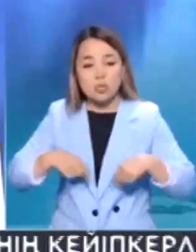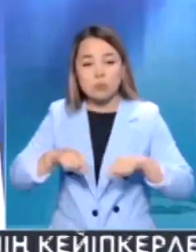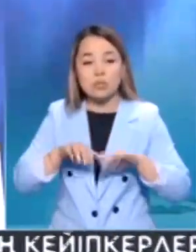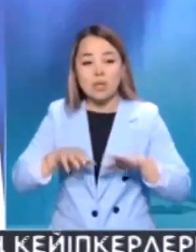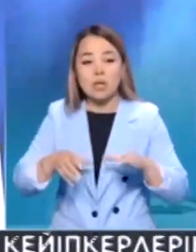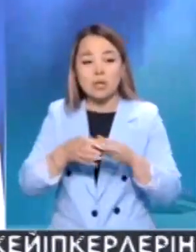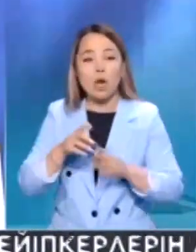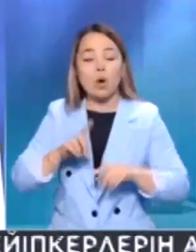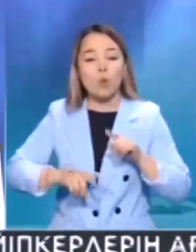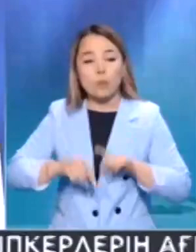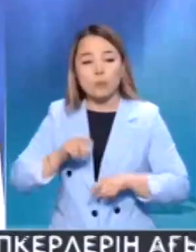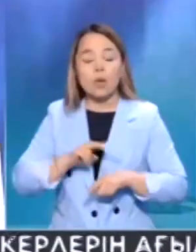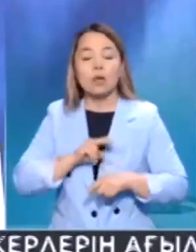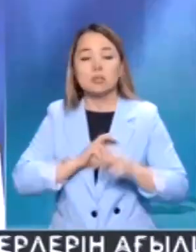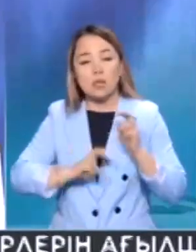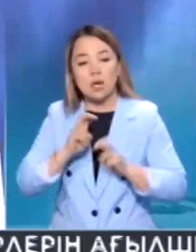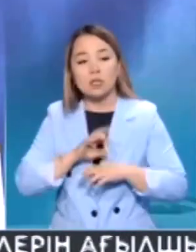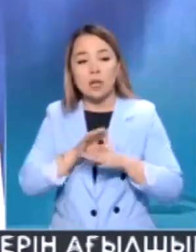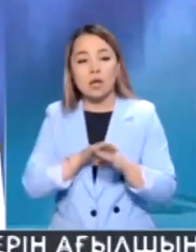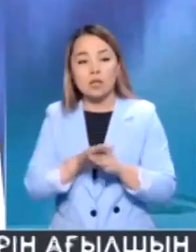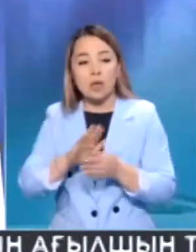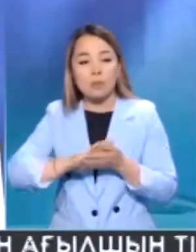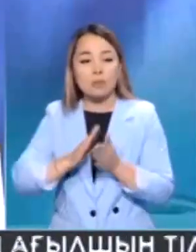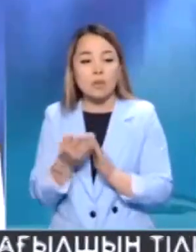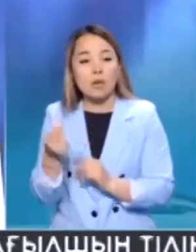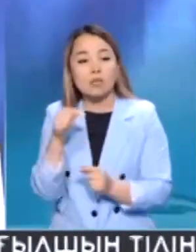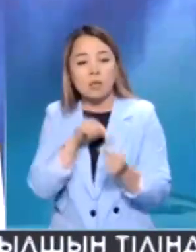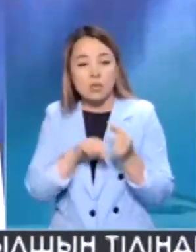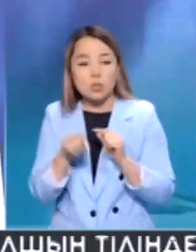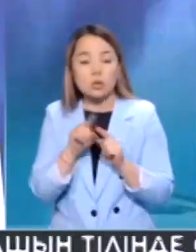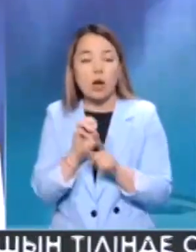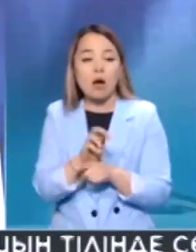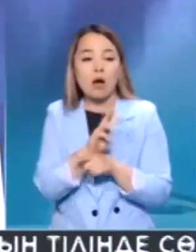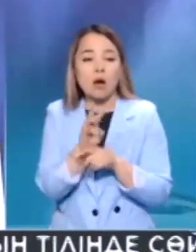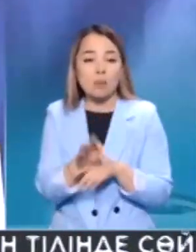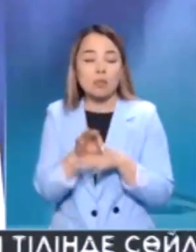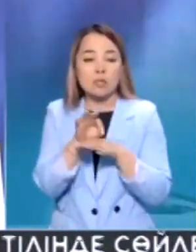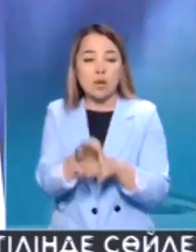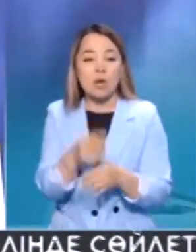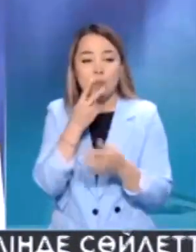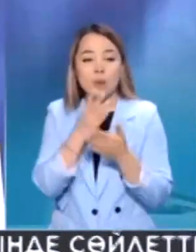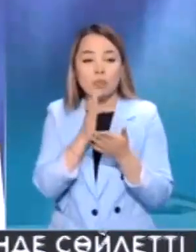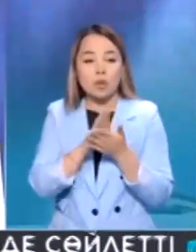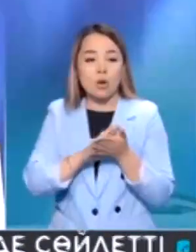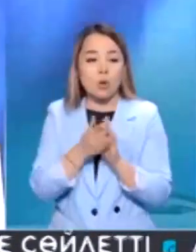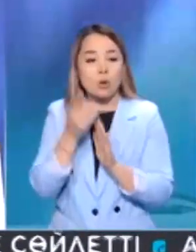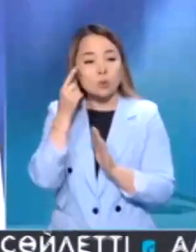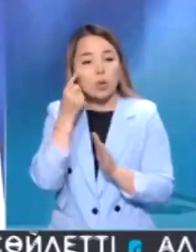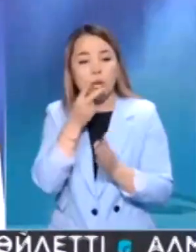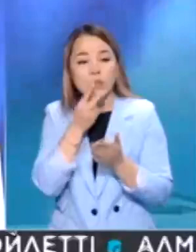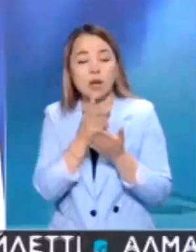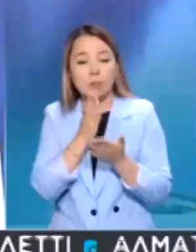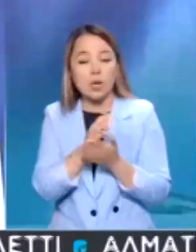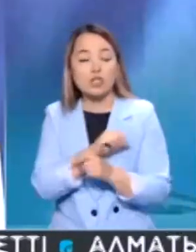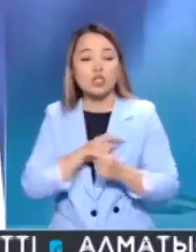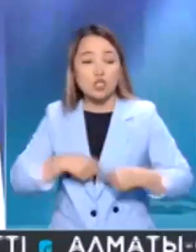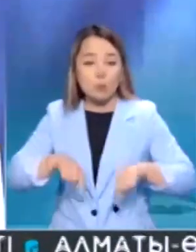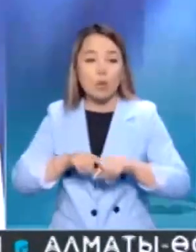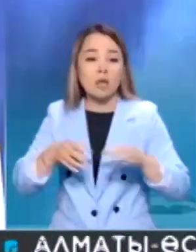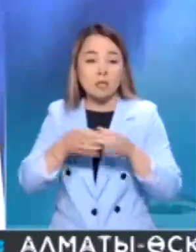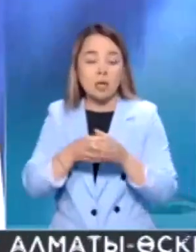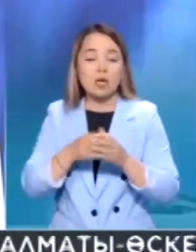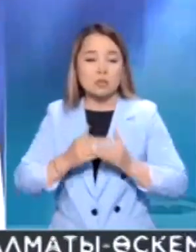шикізат өндірушілер мен ол шикізатты өңдеушілер арасында келісім негізінде қамтамасыз ету көзделеді. Кешенді жоспар шеңберінде бұл жұмыс одан